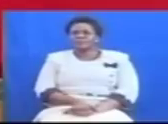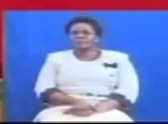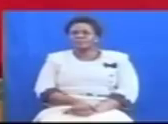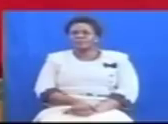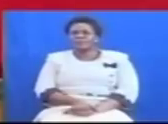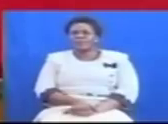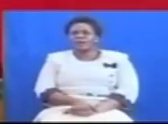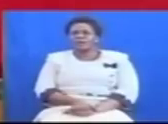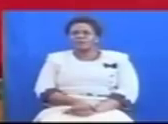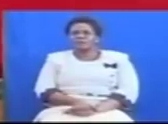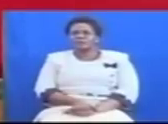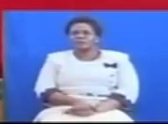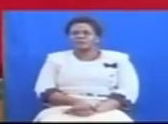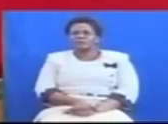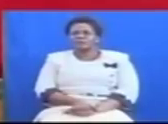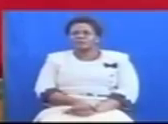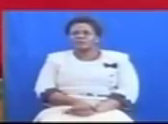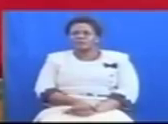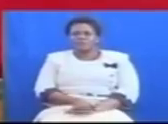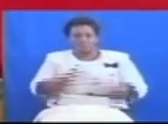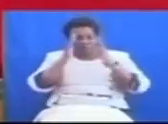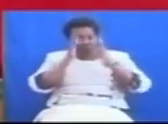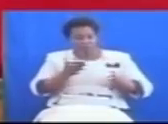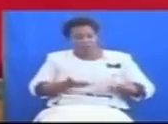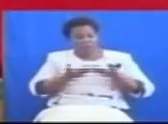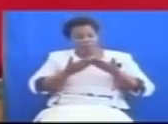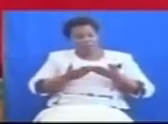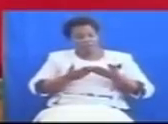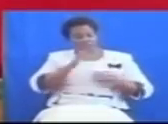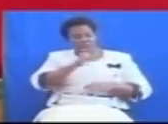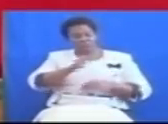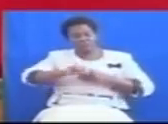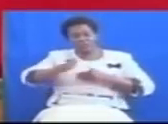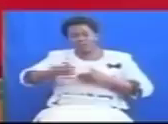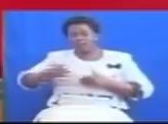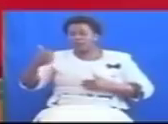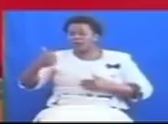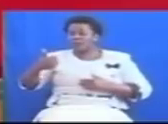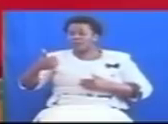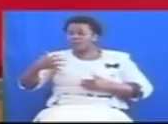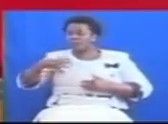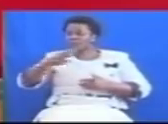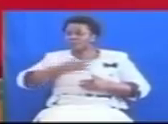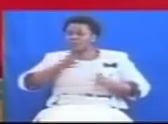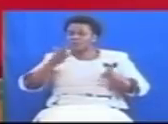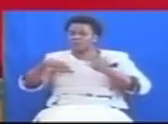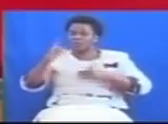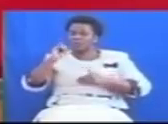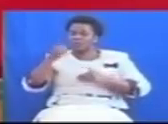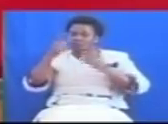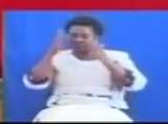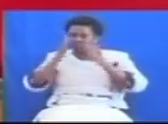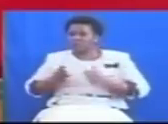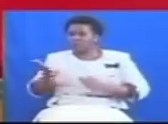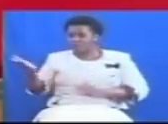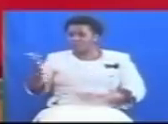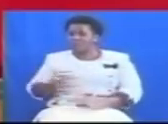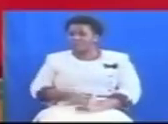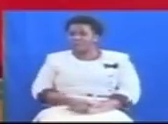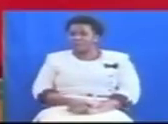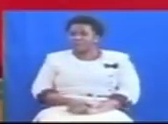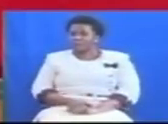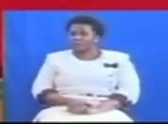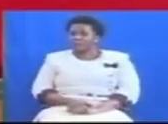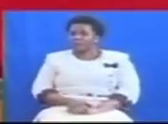wa Nchi Ofisi ya Makamu wa Rais Muungano wa Mazingira, naomba nijibu swali la Mheshimiwa Magdalena Hamisa Kaya, mbunge wa Kaliua,